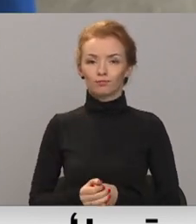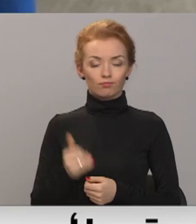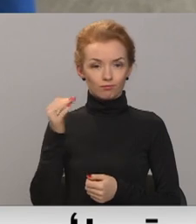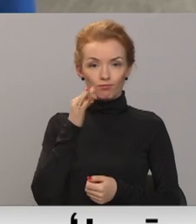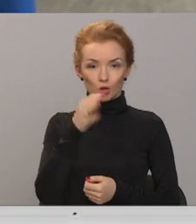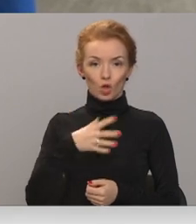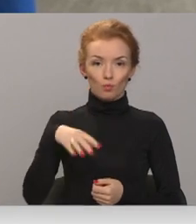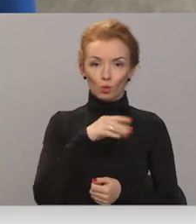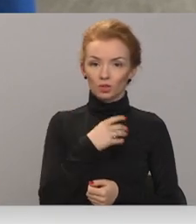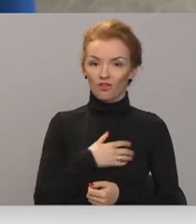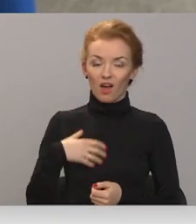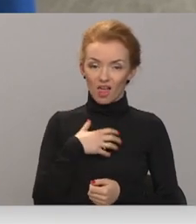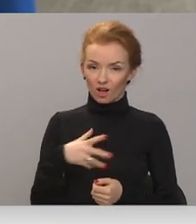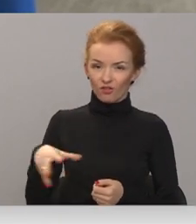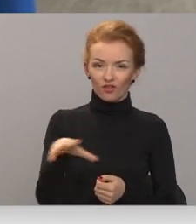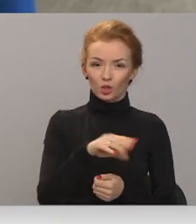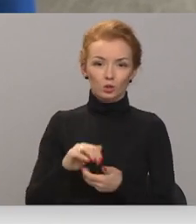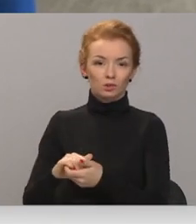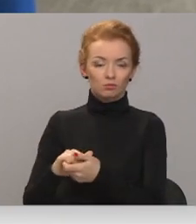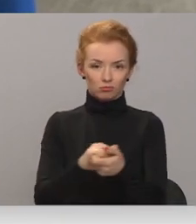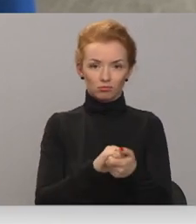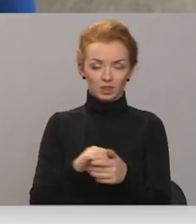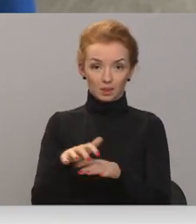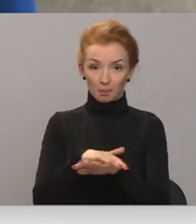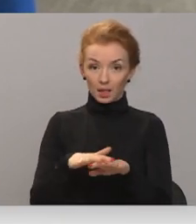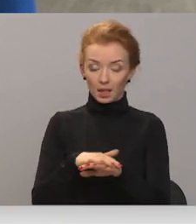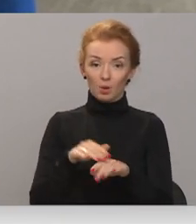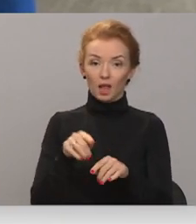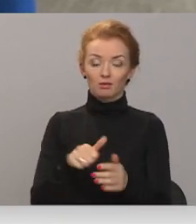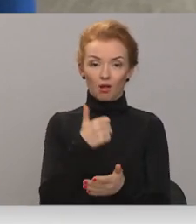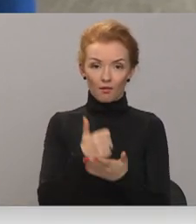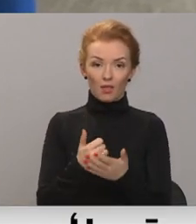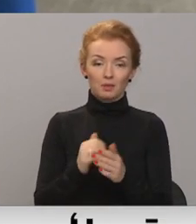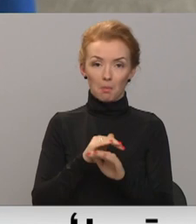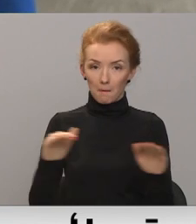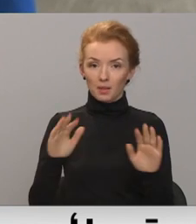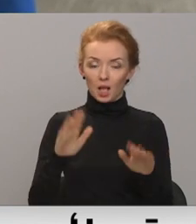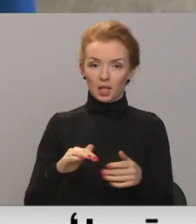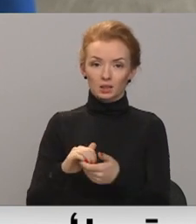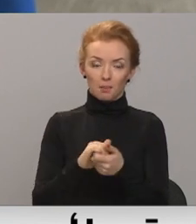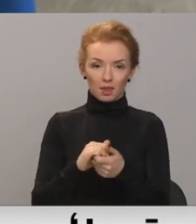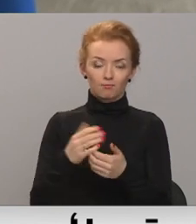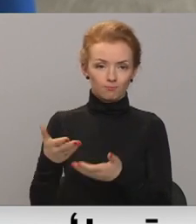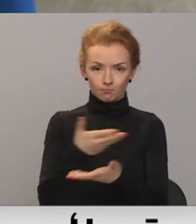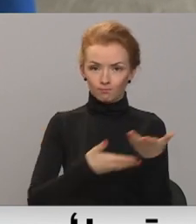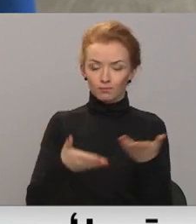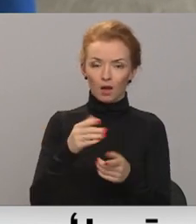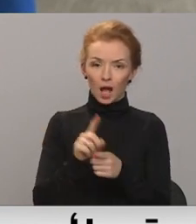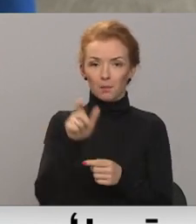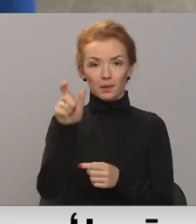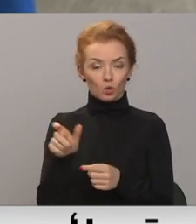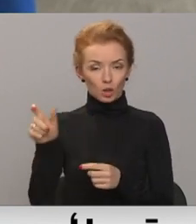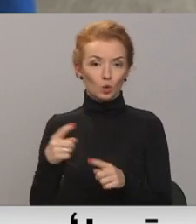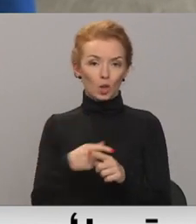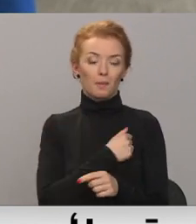Mums ir vajadzīga visa sabiedrības iesaiste. Tas ir galvenais pamats, lai būtu sabiedrības noturība. Vajadzīga pilsoniskā un